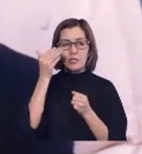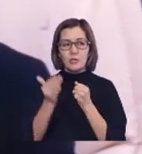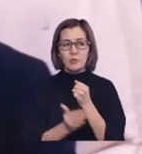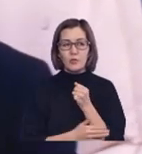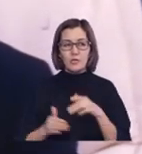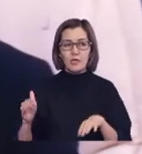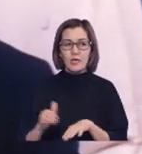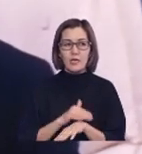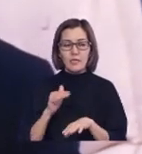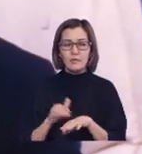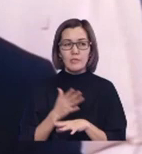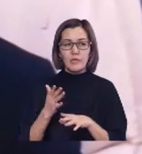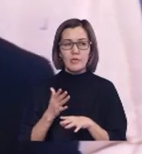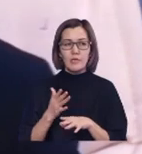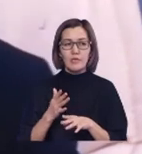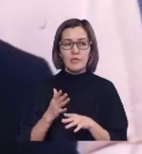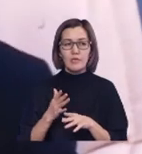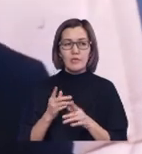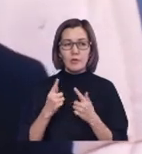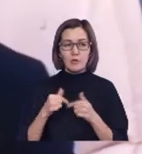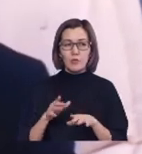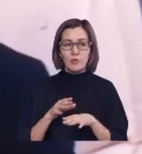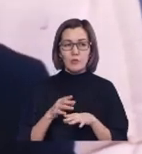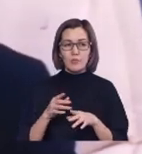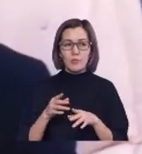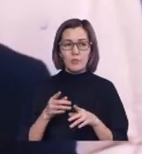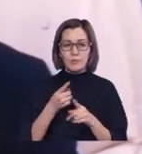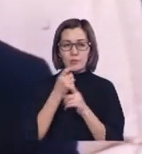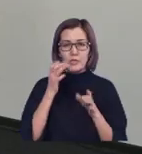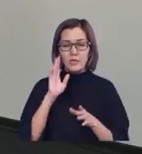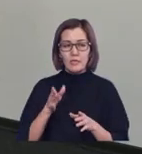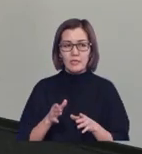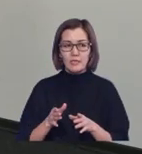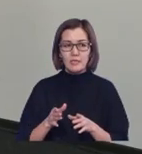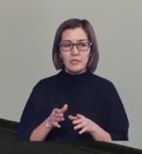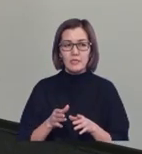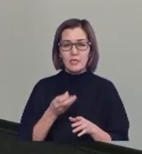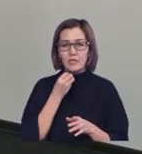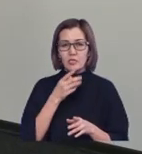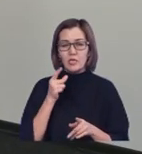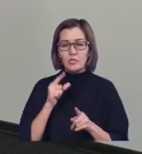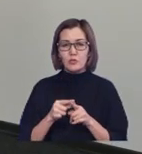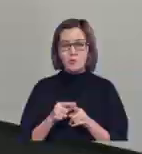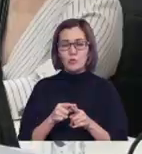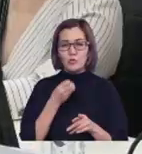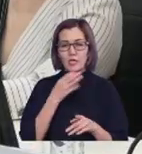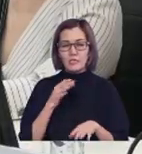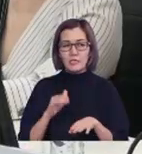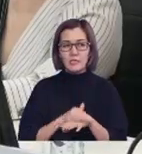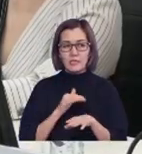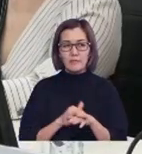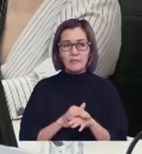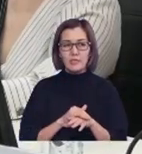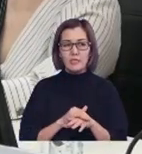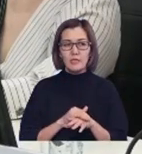Қайырымдылық керуені республикалық форумын өткізу барысында жарияланады. Жақсы сөз жарымыз, жарым ырыс деген